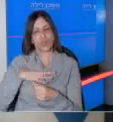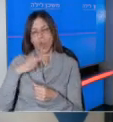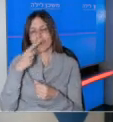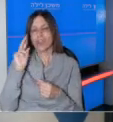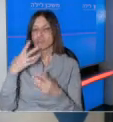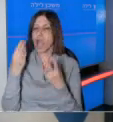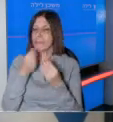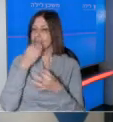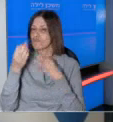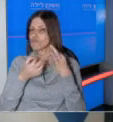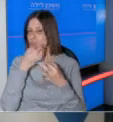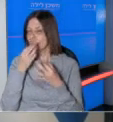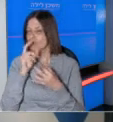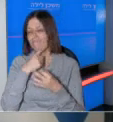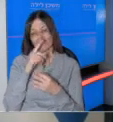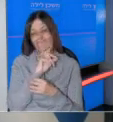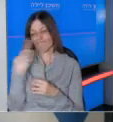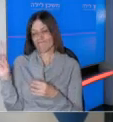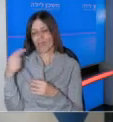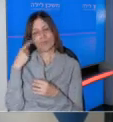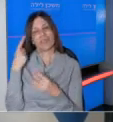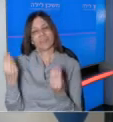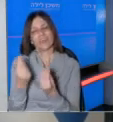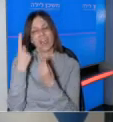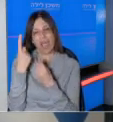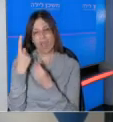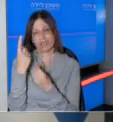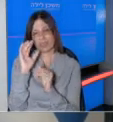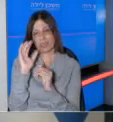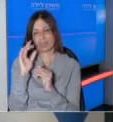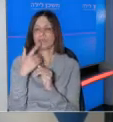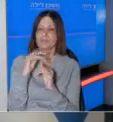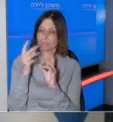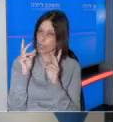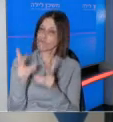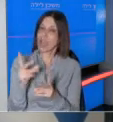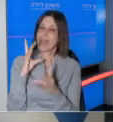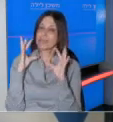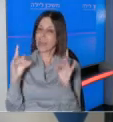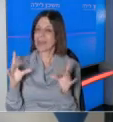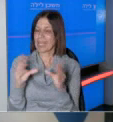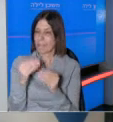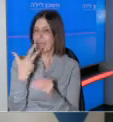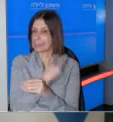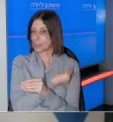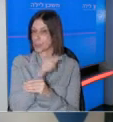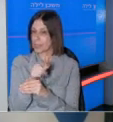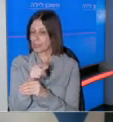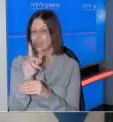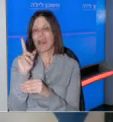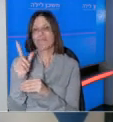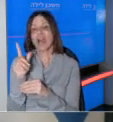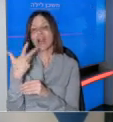המון סימני שאלה. לא, אנחנו יודעים דבר אחד. אומנם אפשר להידבק עם החיסונים האלה,